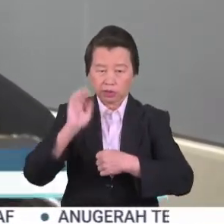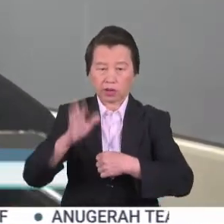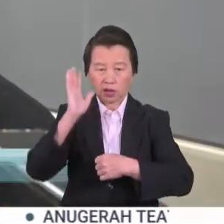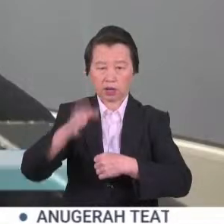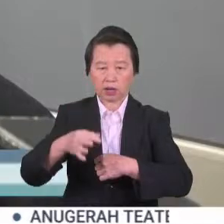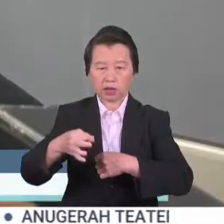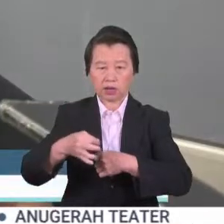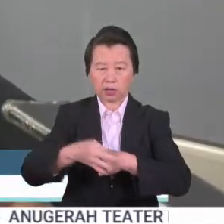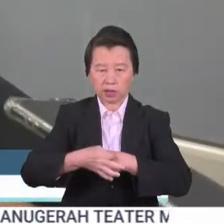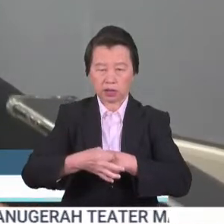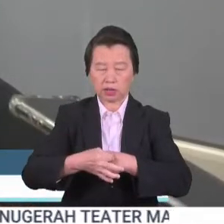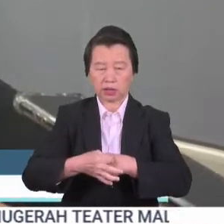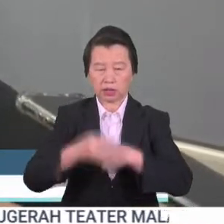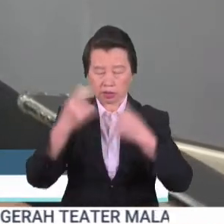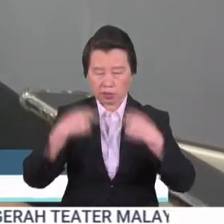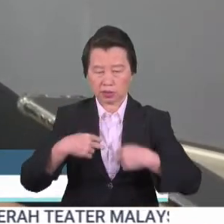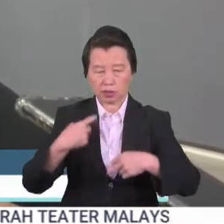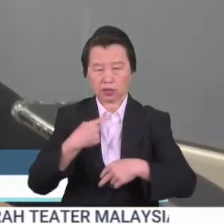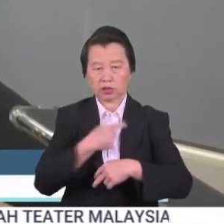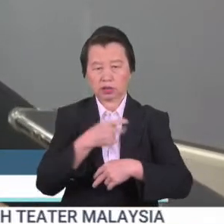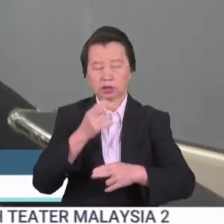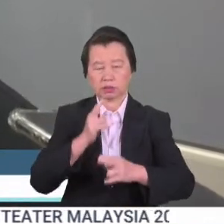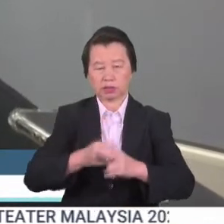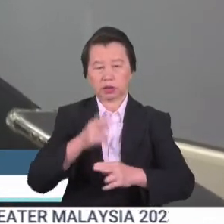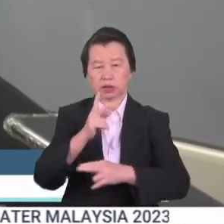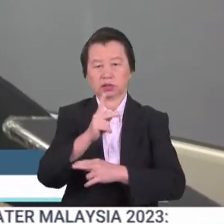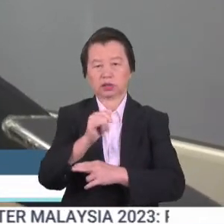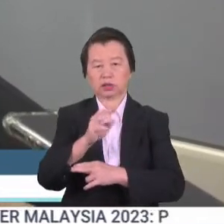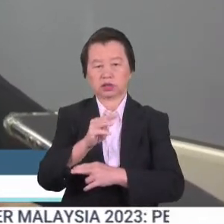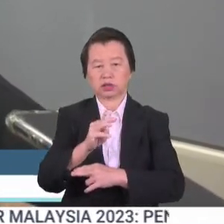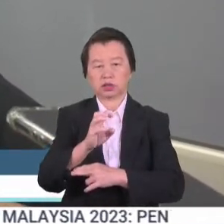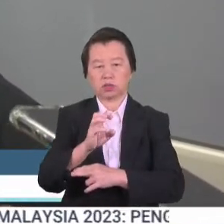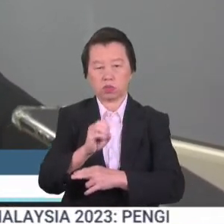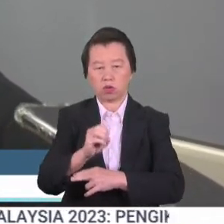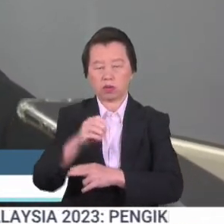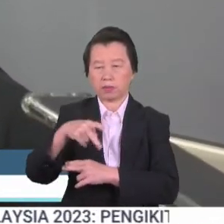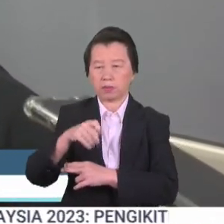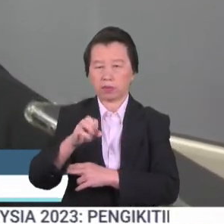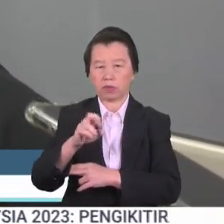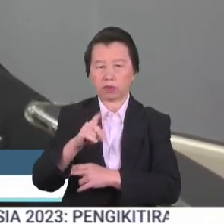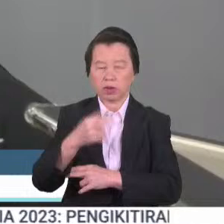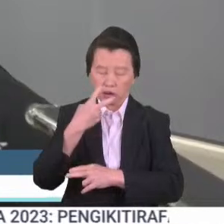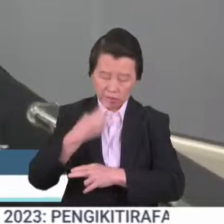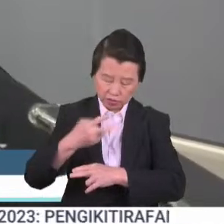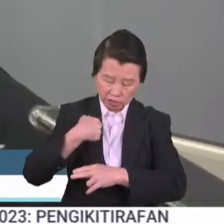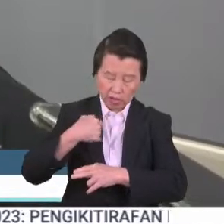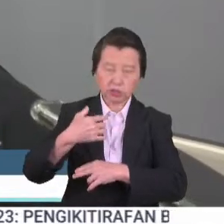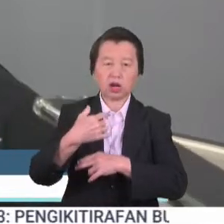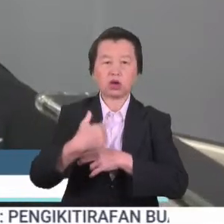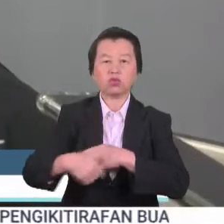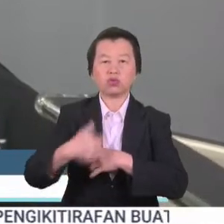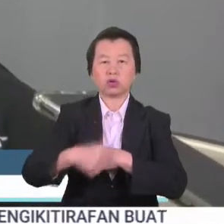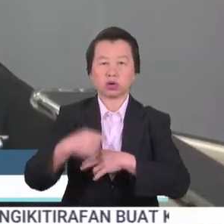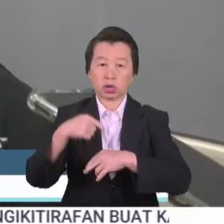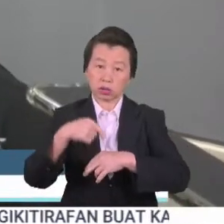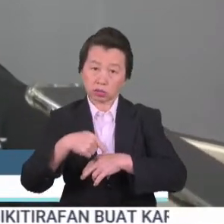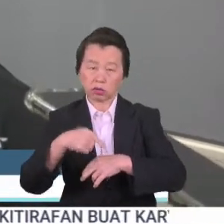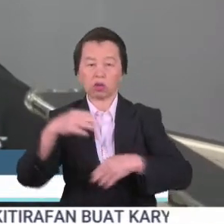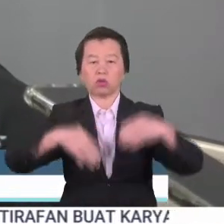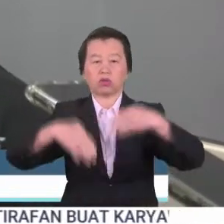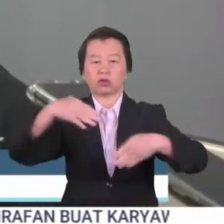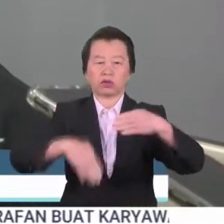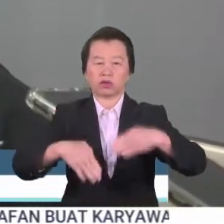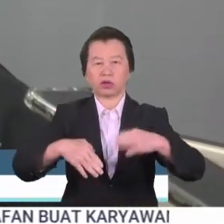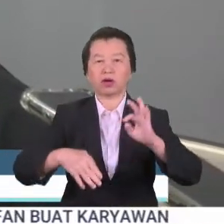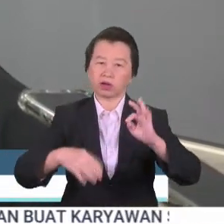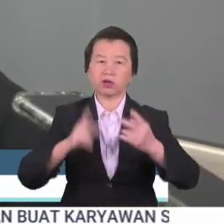letak satu kat dada kalah yang kita Panggil kimop jadi bila saya tengok luka kan saya tengok Oh ni